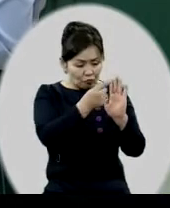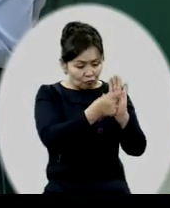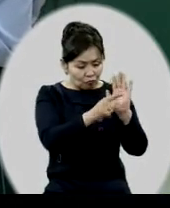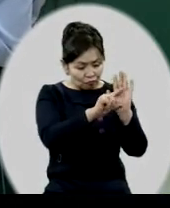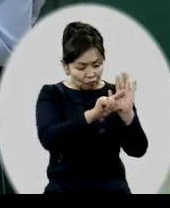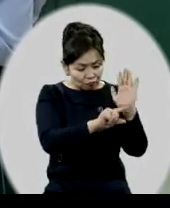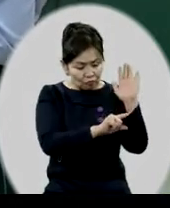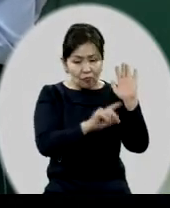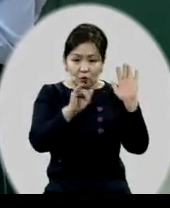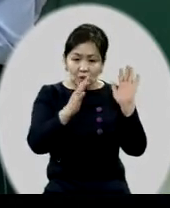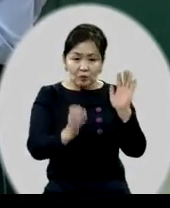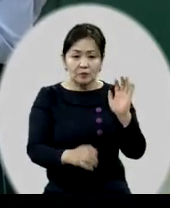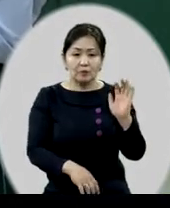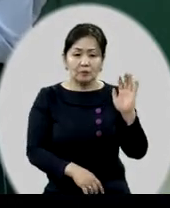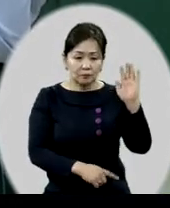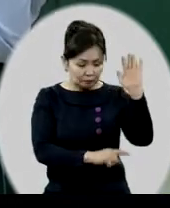Зураслая.